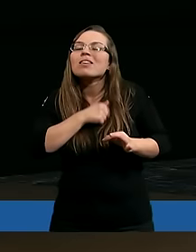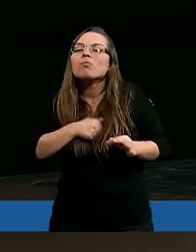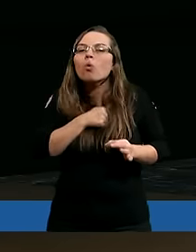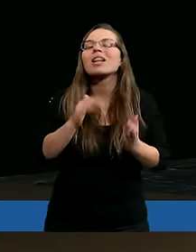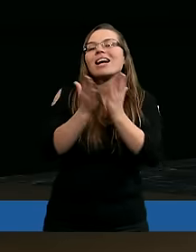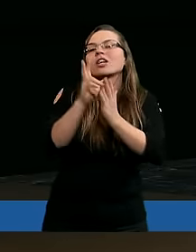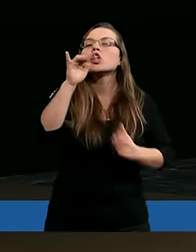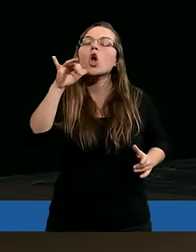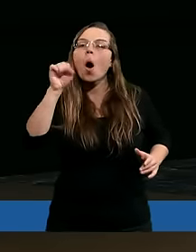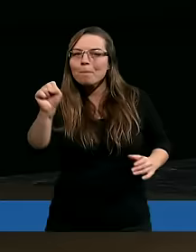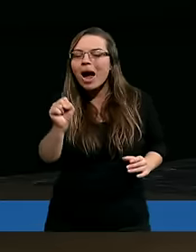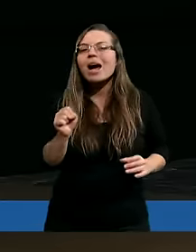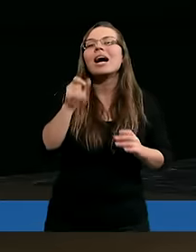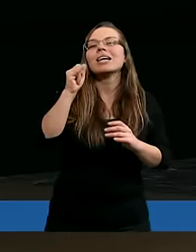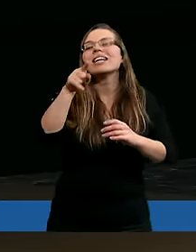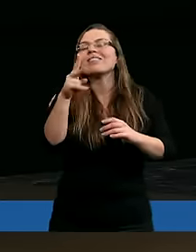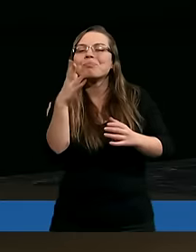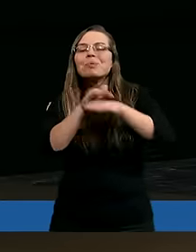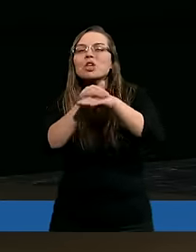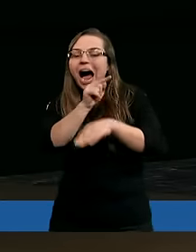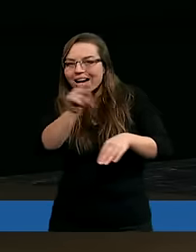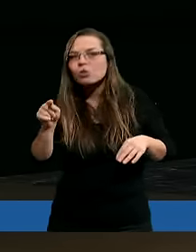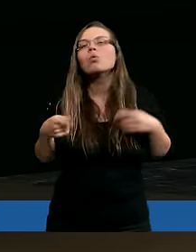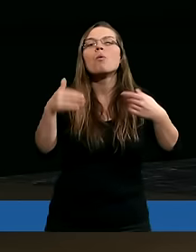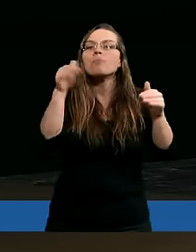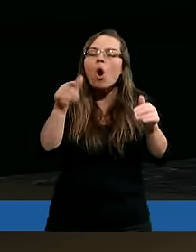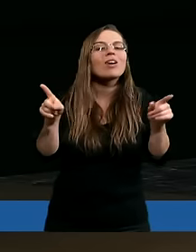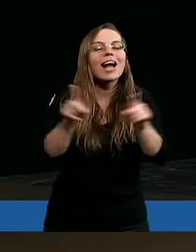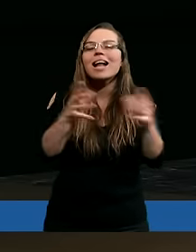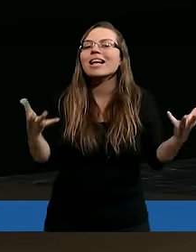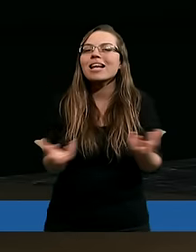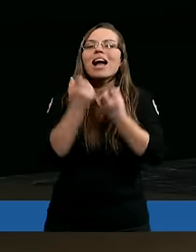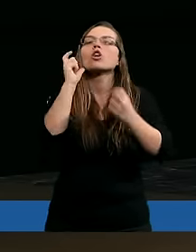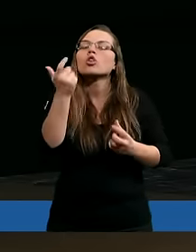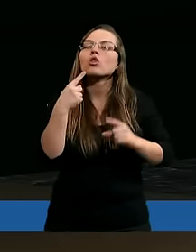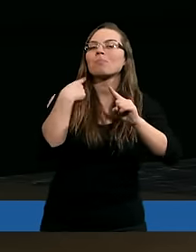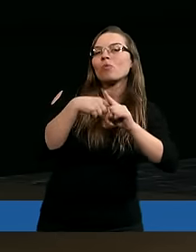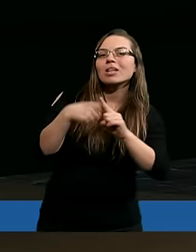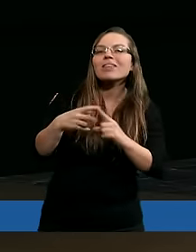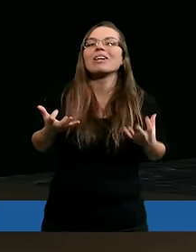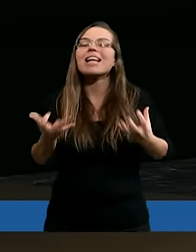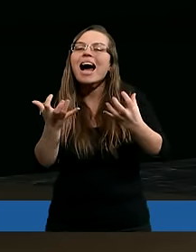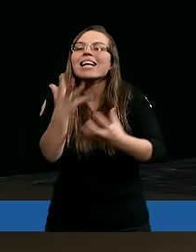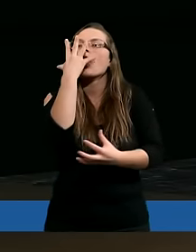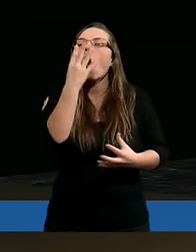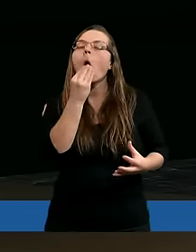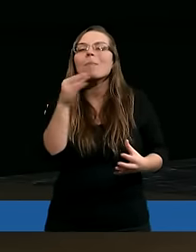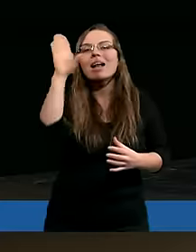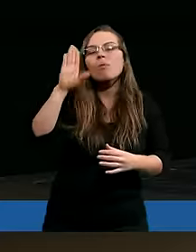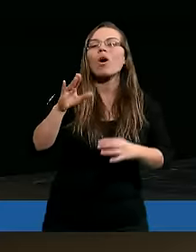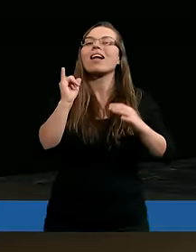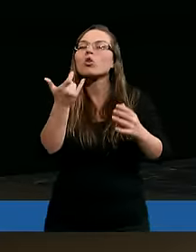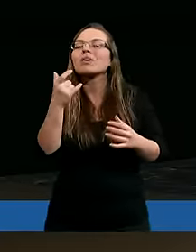przemów Hioba, czy też mów jego przyjaciół, można było znaleźć właśnie taki pozytywny, zachęcający obraz Boga. Więc